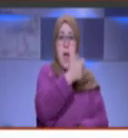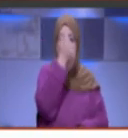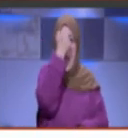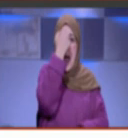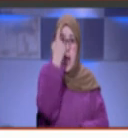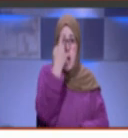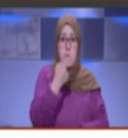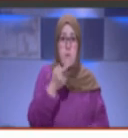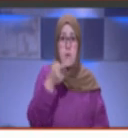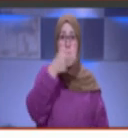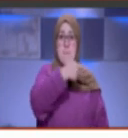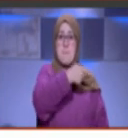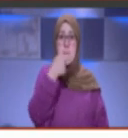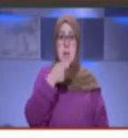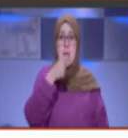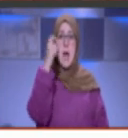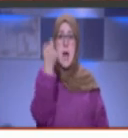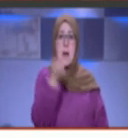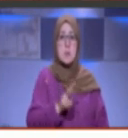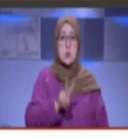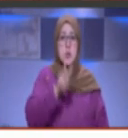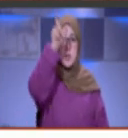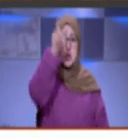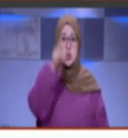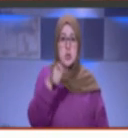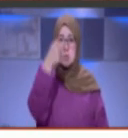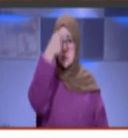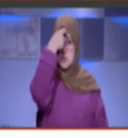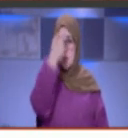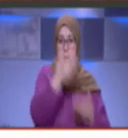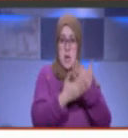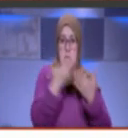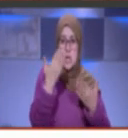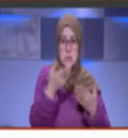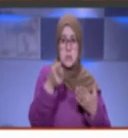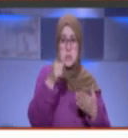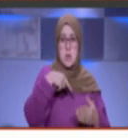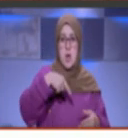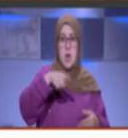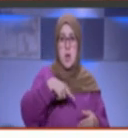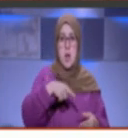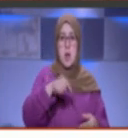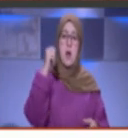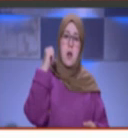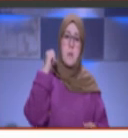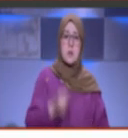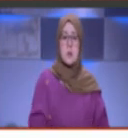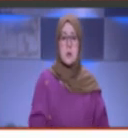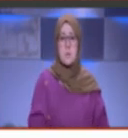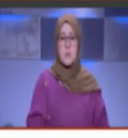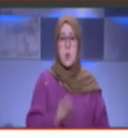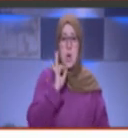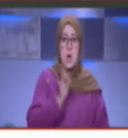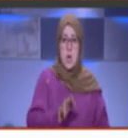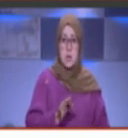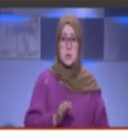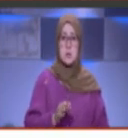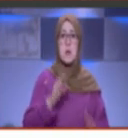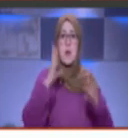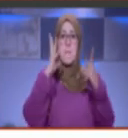1175 إصابة جديدة بفيروس كورونا المستجد خلال الساعات 24 الماضية. وأكدت